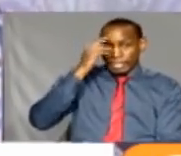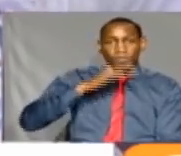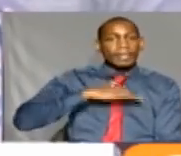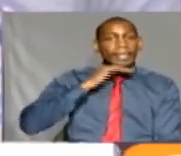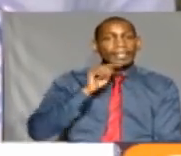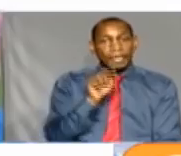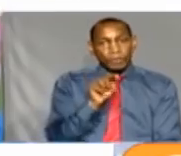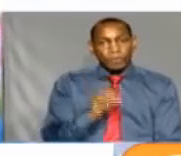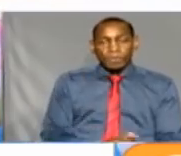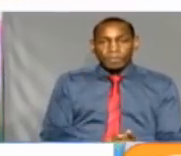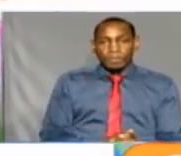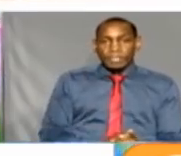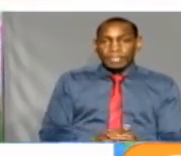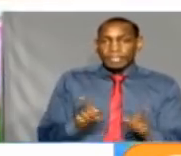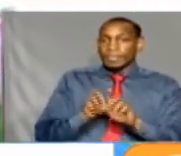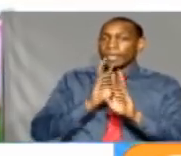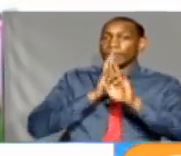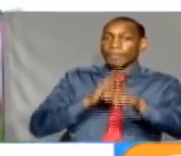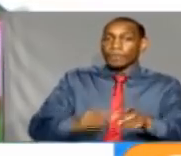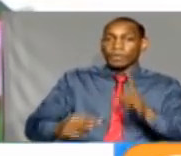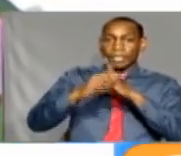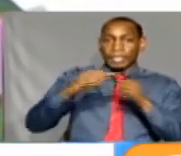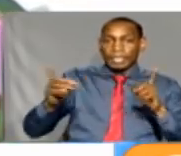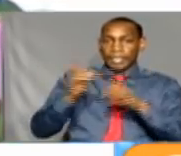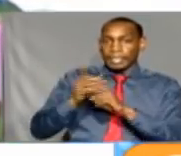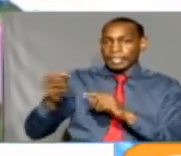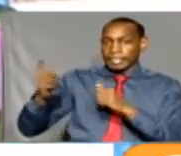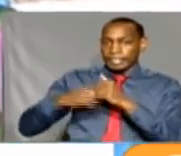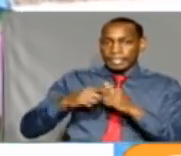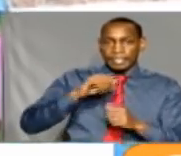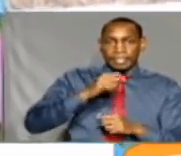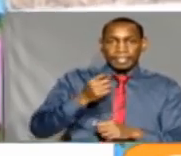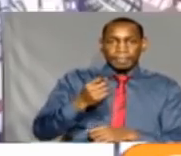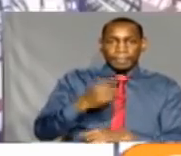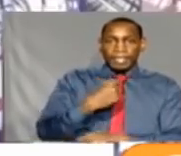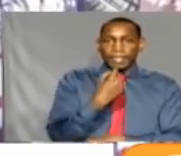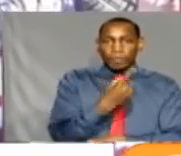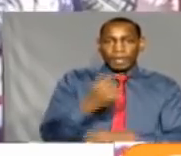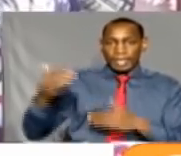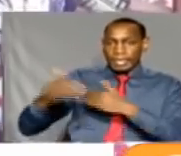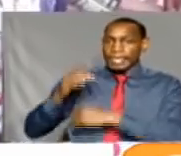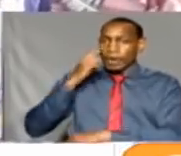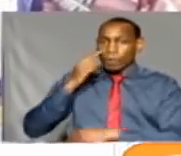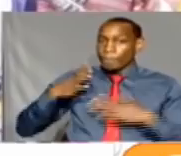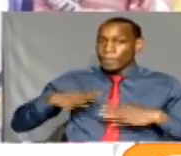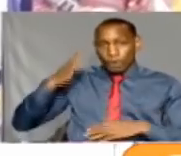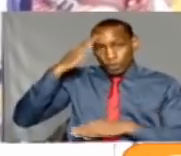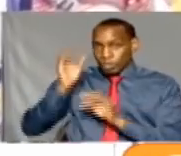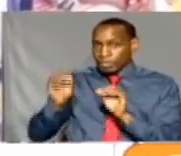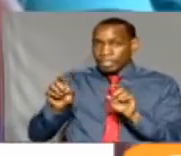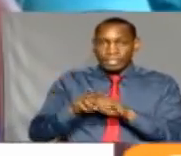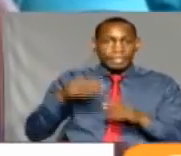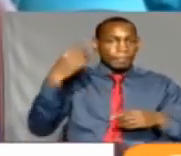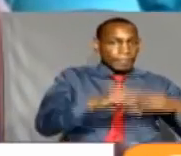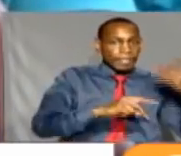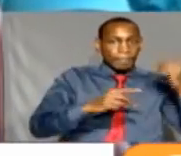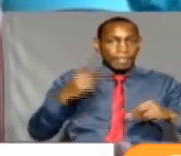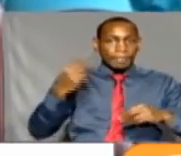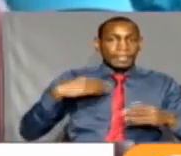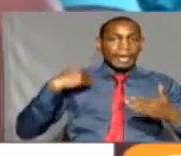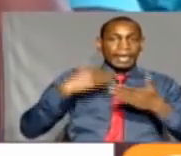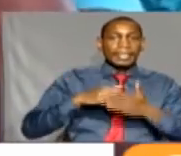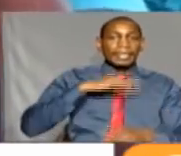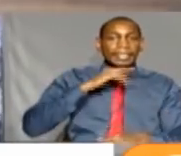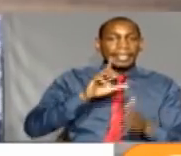mauaji yake. Mbaluka aliripotiwa kuuawa tarehe 6 Januari karibu na nyumbani kwake na watu wasiojulikana na kumpiga hadi kufa na